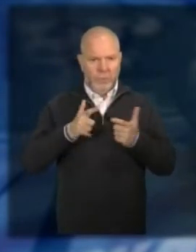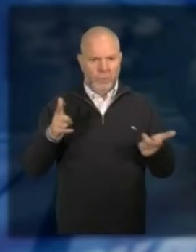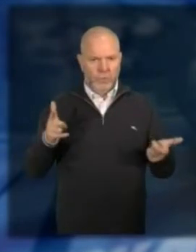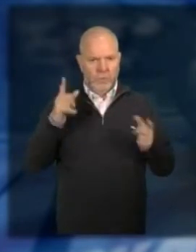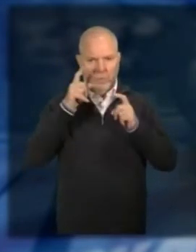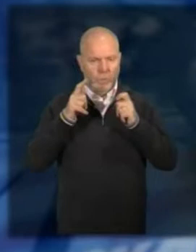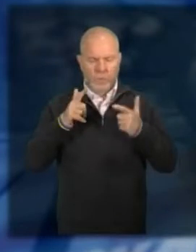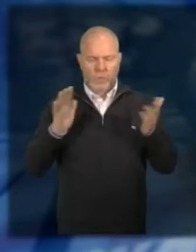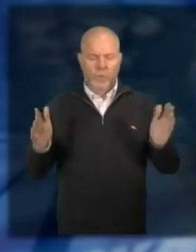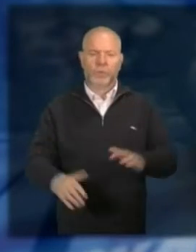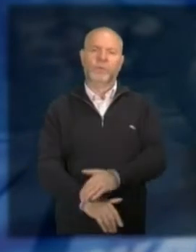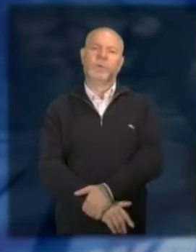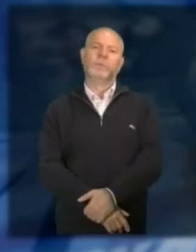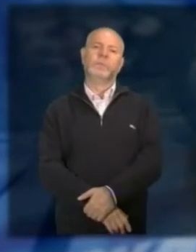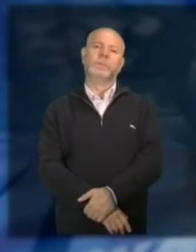Morandi.